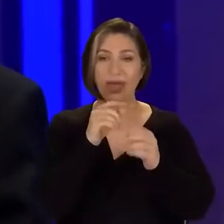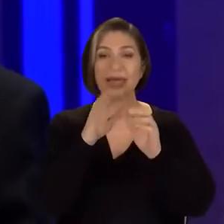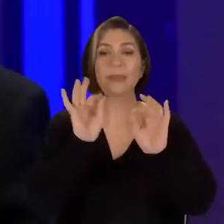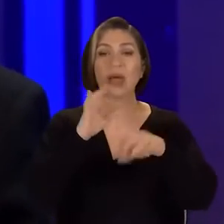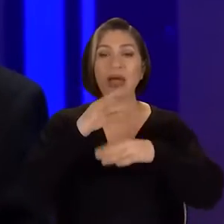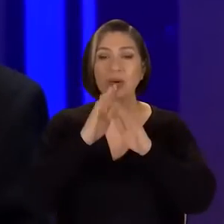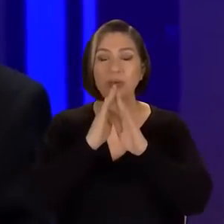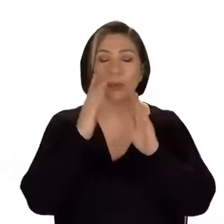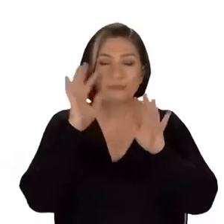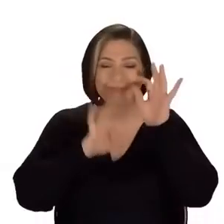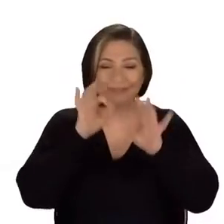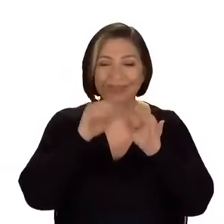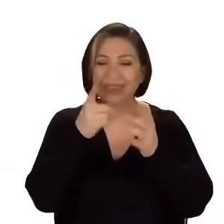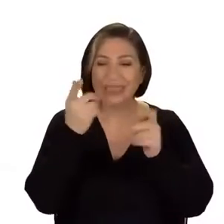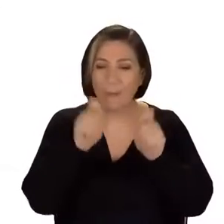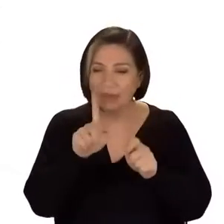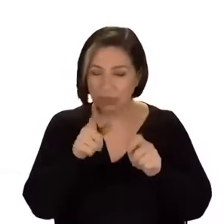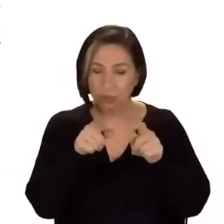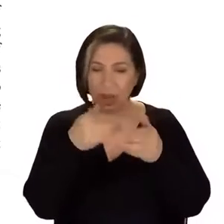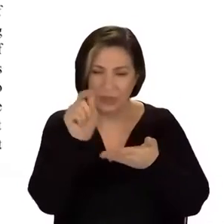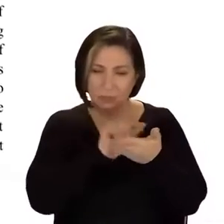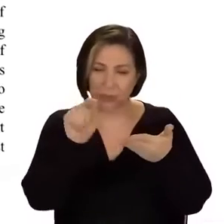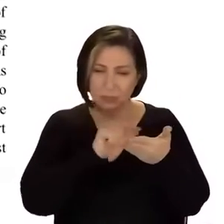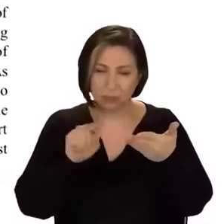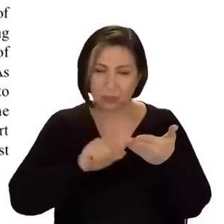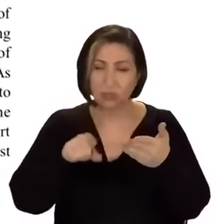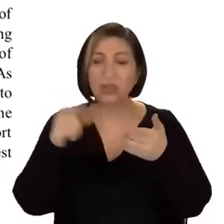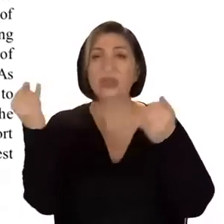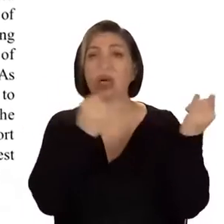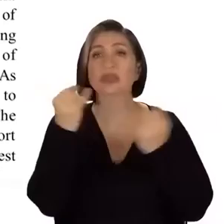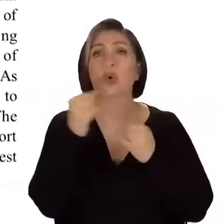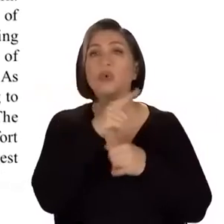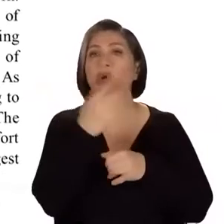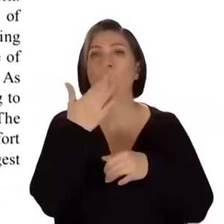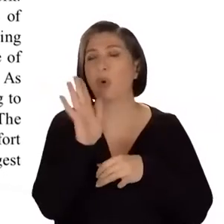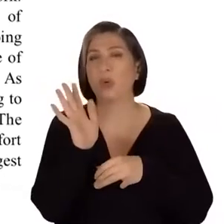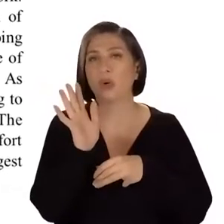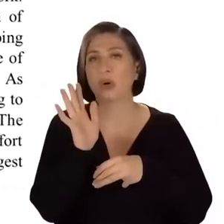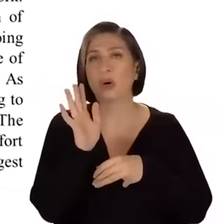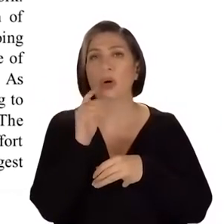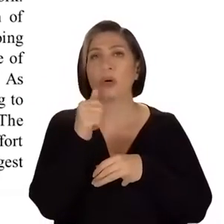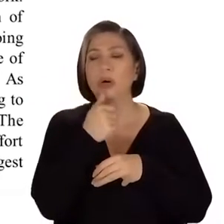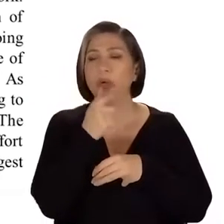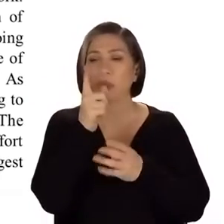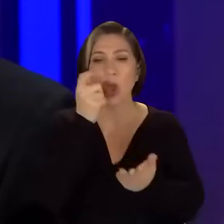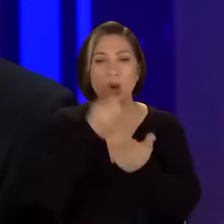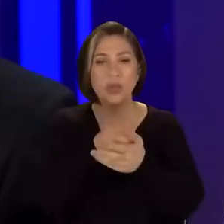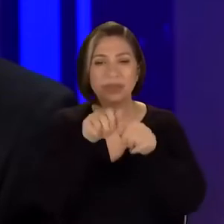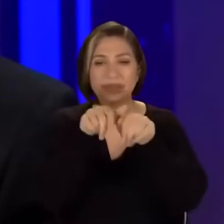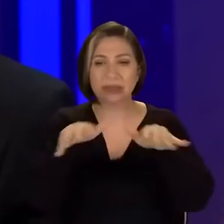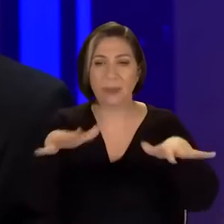gibi şeyi yazdığı zaman bizim burada tartıştığımız şeyler aslında hiçbirisi orada yok. Şant Bey'in dediği gibi. Yani adam bir ödeme